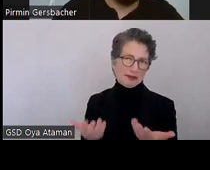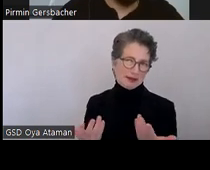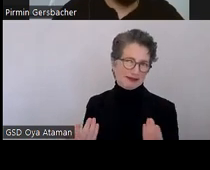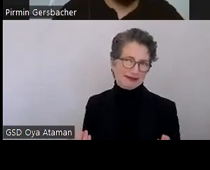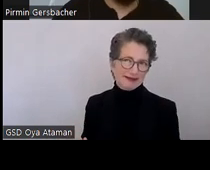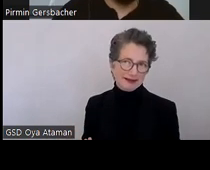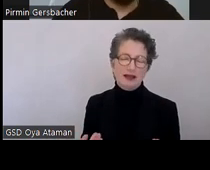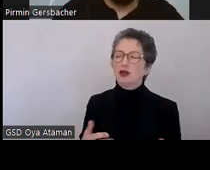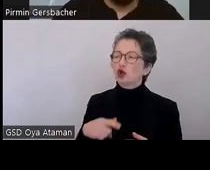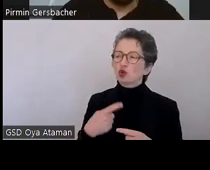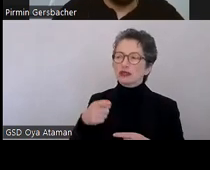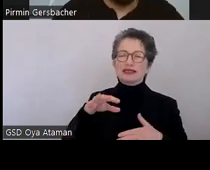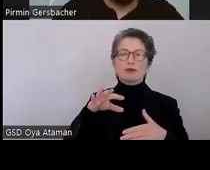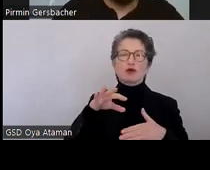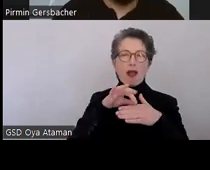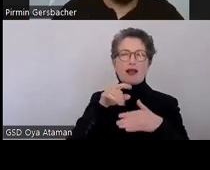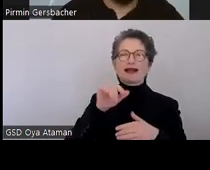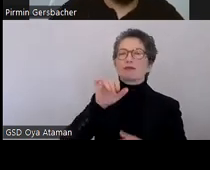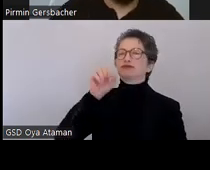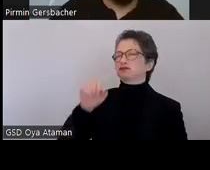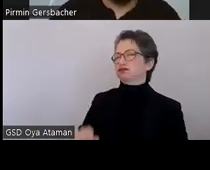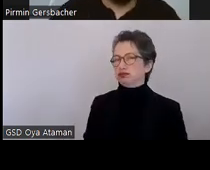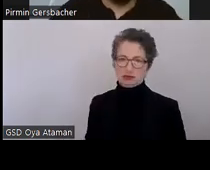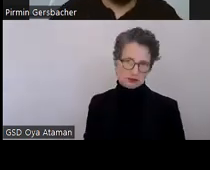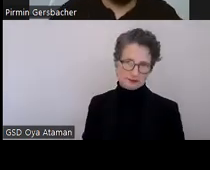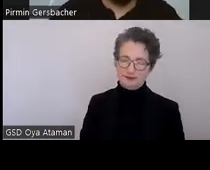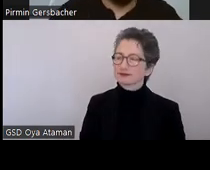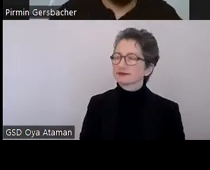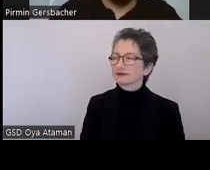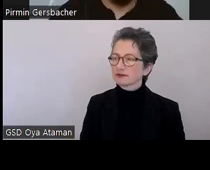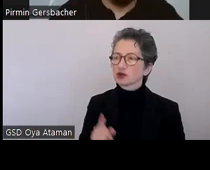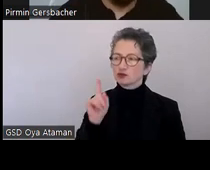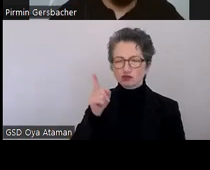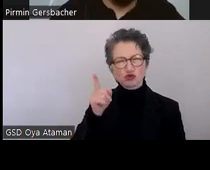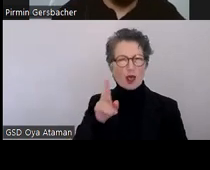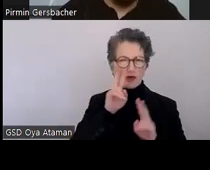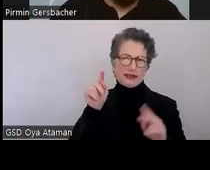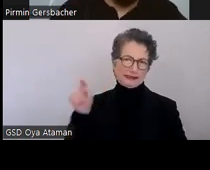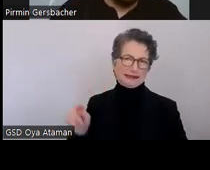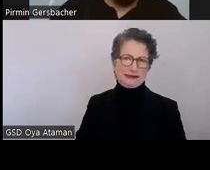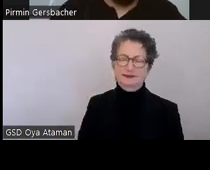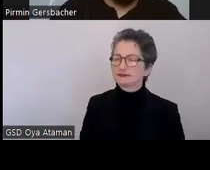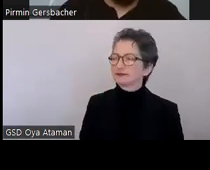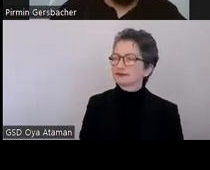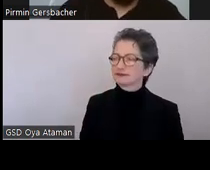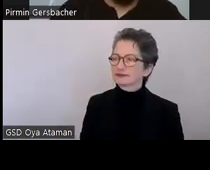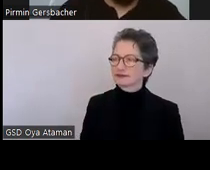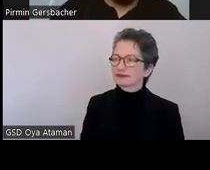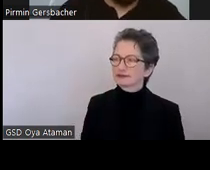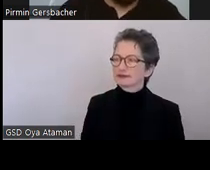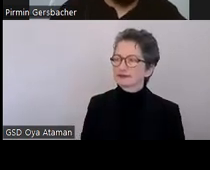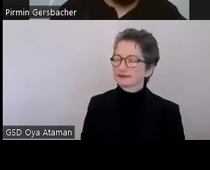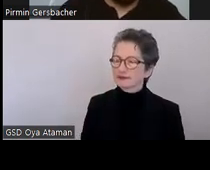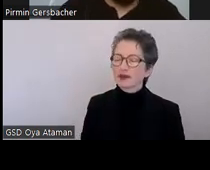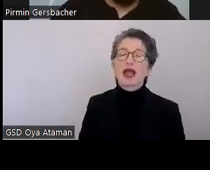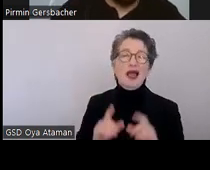diesem Bookmarklet. Und genau, sollte entsprechend hier beachtet werden. Genauso sollten,